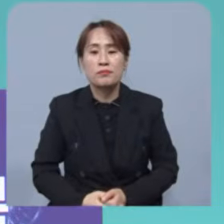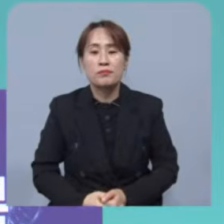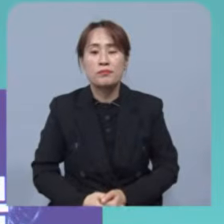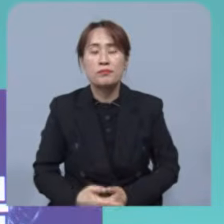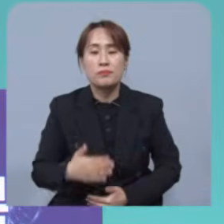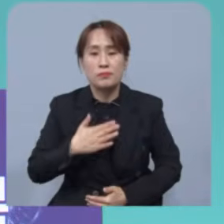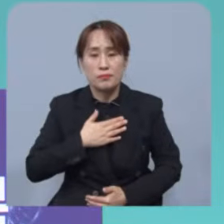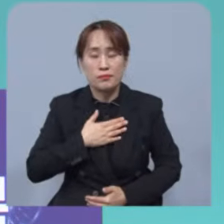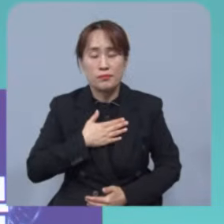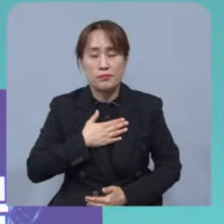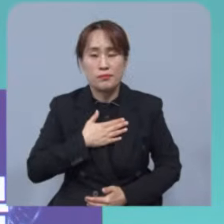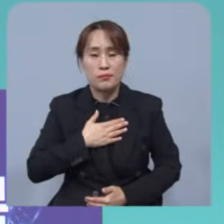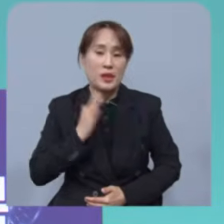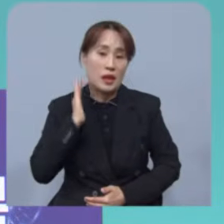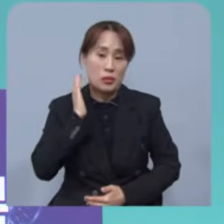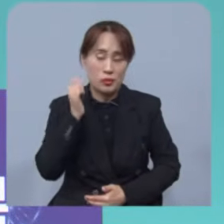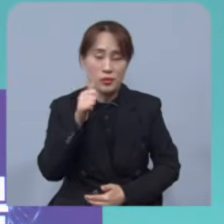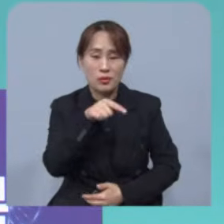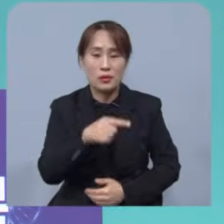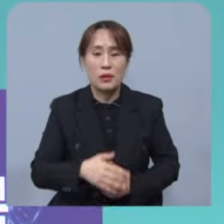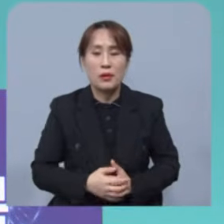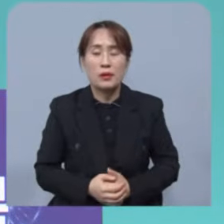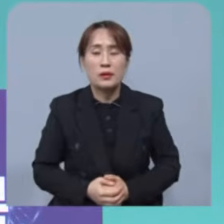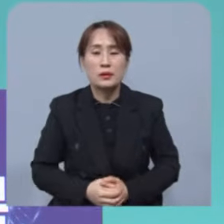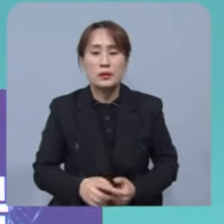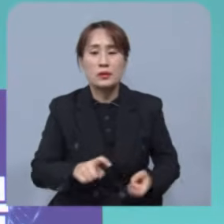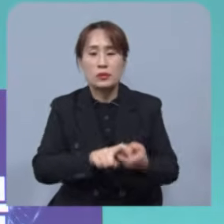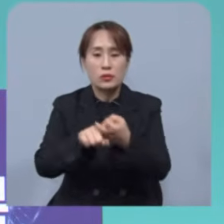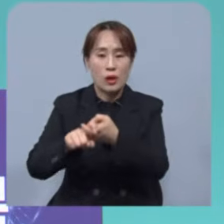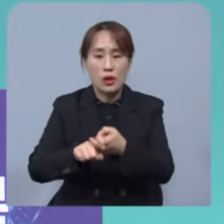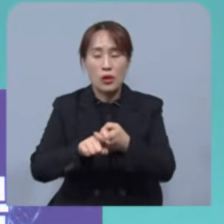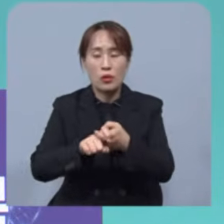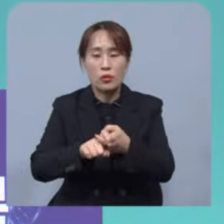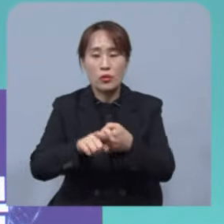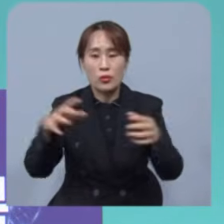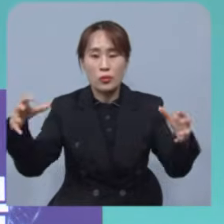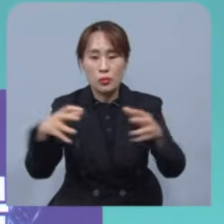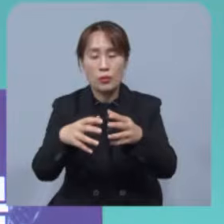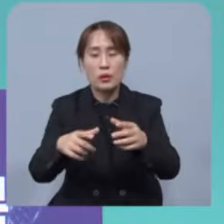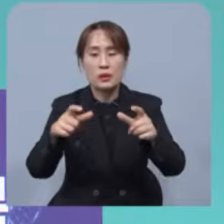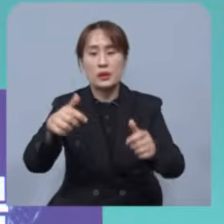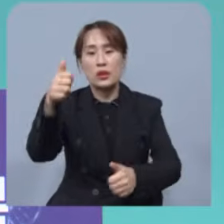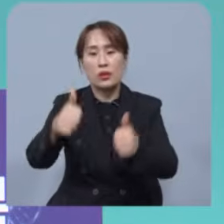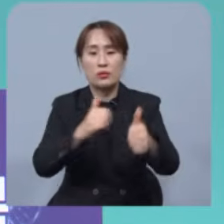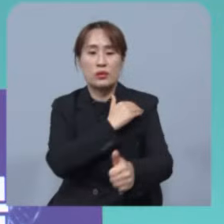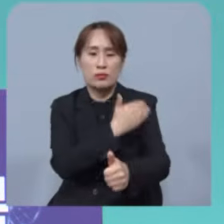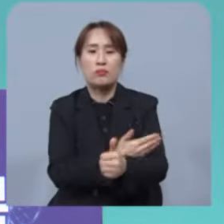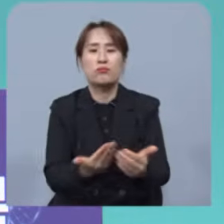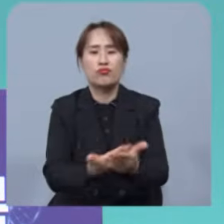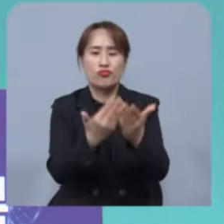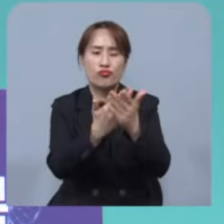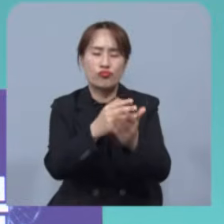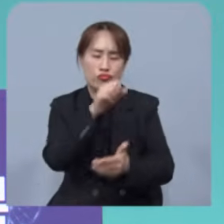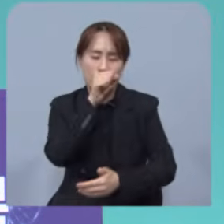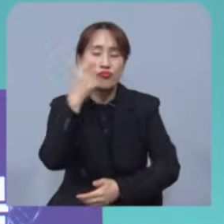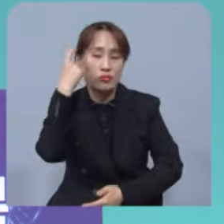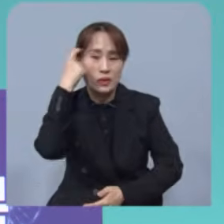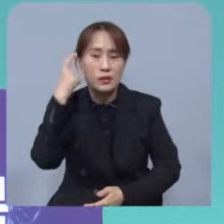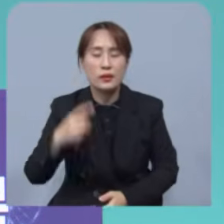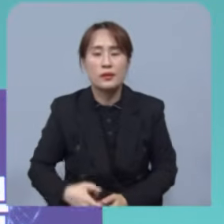저는 가급적이면 좀 광역으로 통합해서 지역 경쟁력을 높이는 게 좋지 않을까라고 생각을